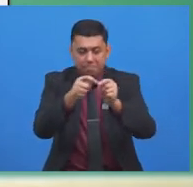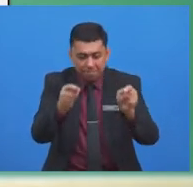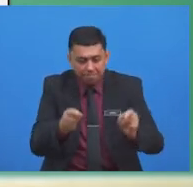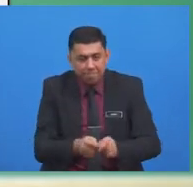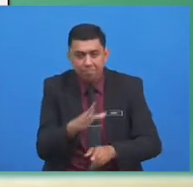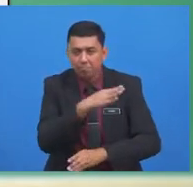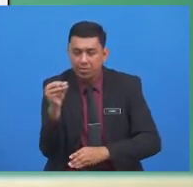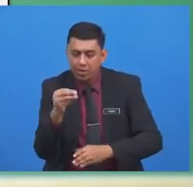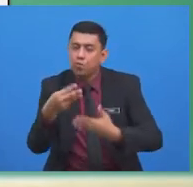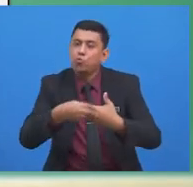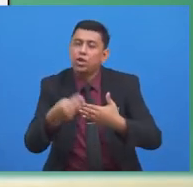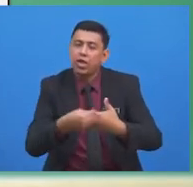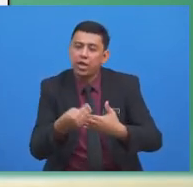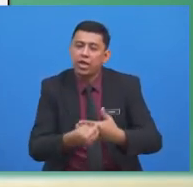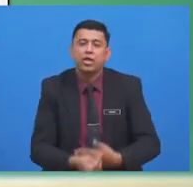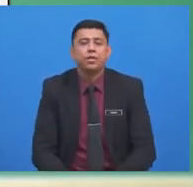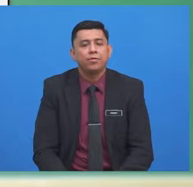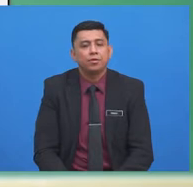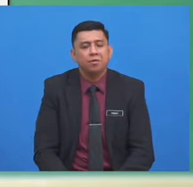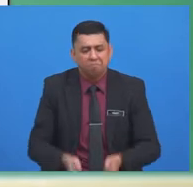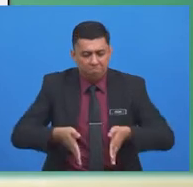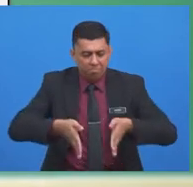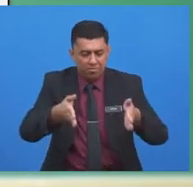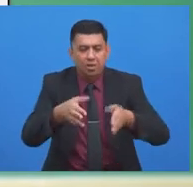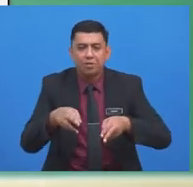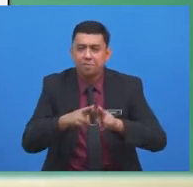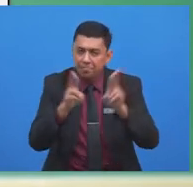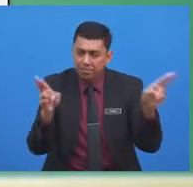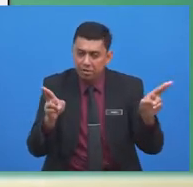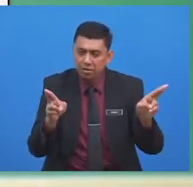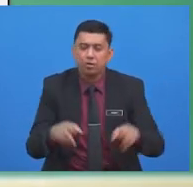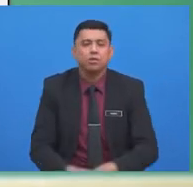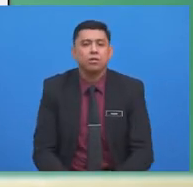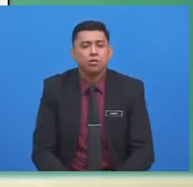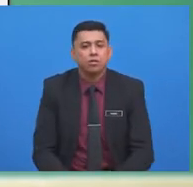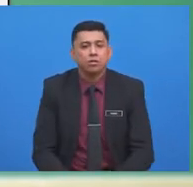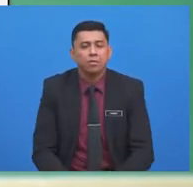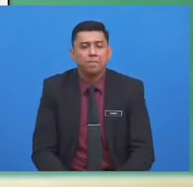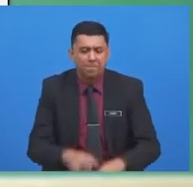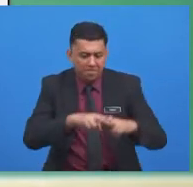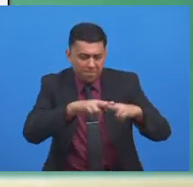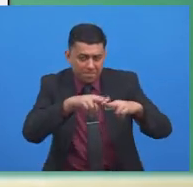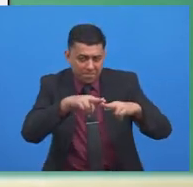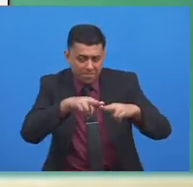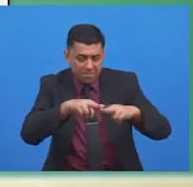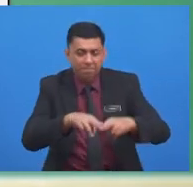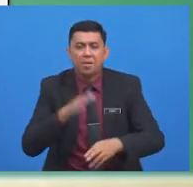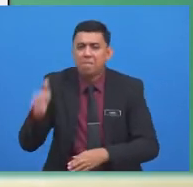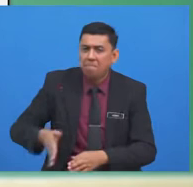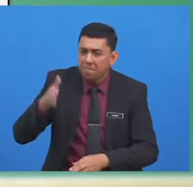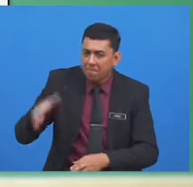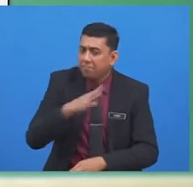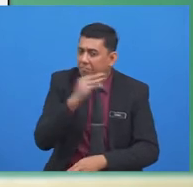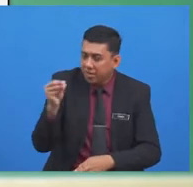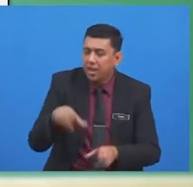pertempatan dan kemudahan prasarana seperti jalan raya, lebuh raya, landasan kereta api dan